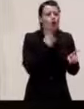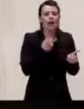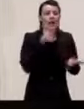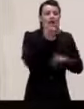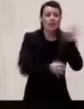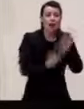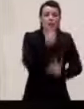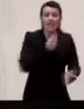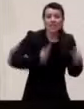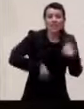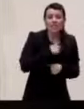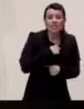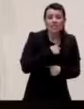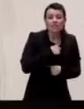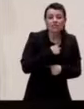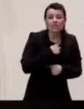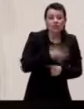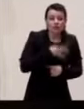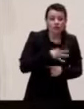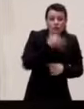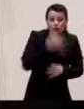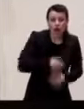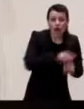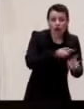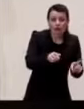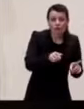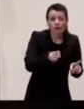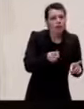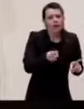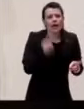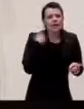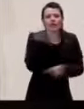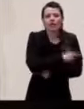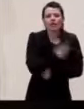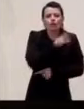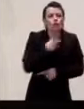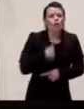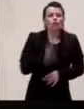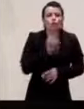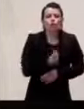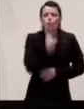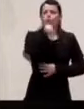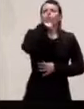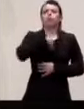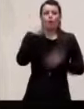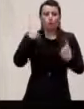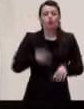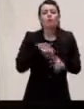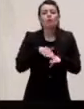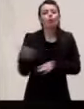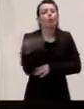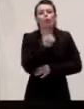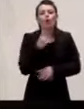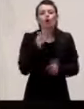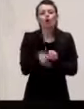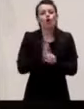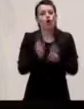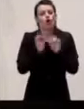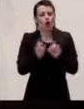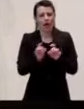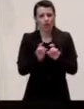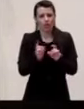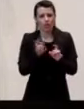intensiva e quindi un tubo che gli va dentro, che è l'unico modo con cui si riesce a curare il coronavirus. Questo è il dato di fatto della nostra